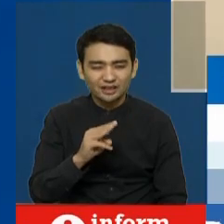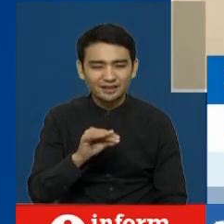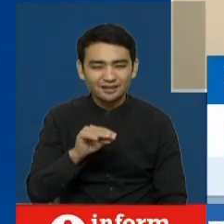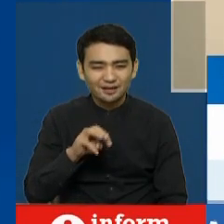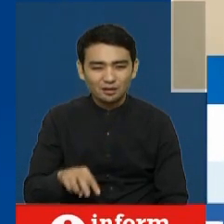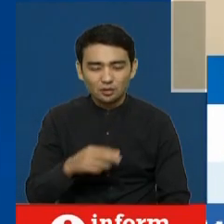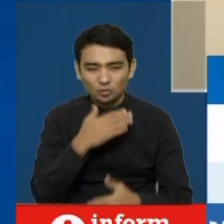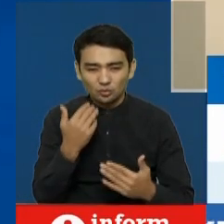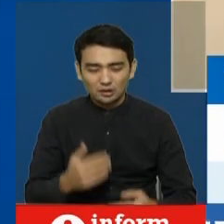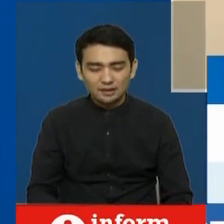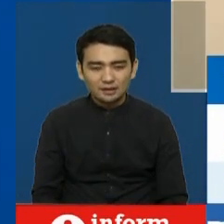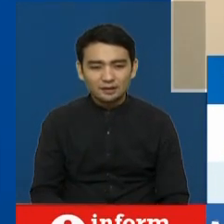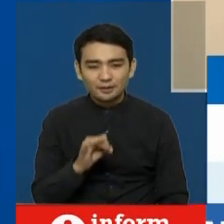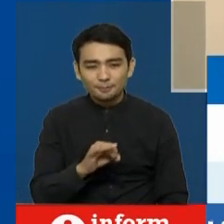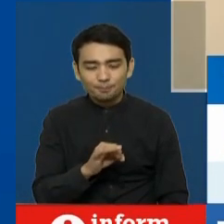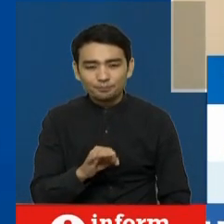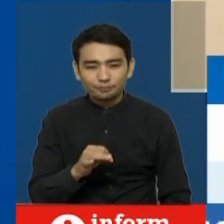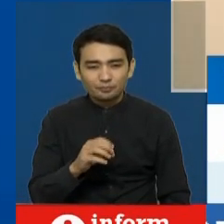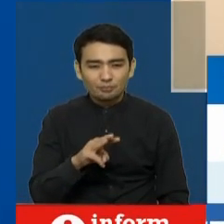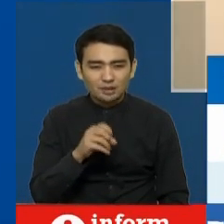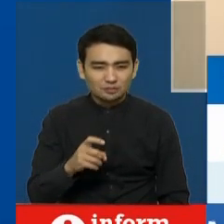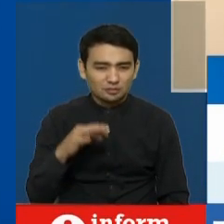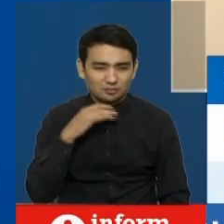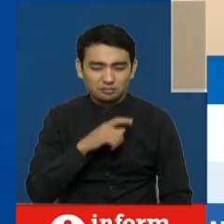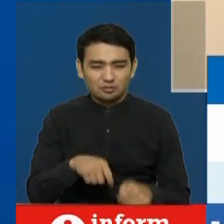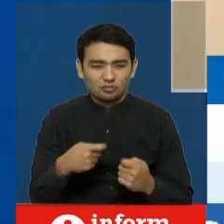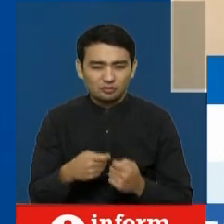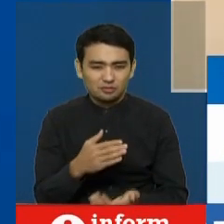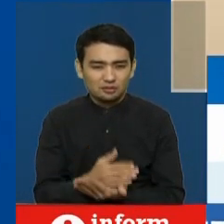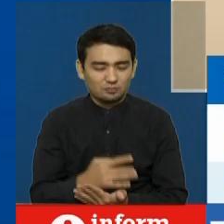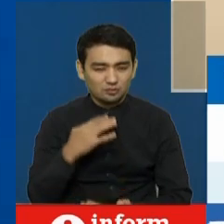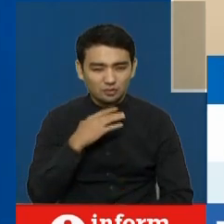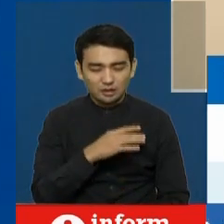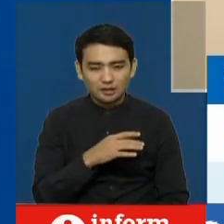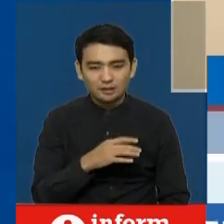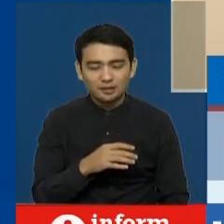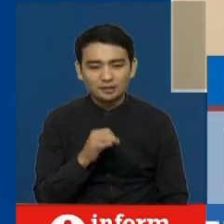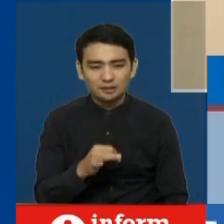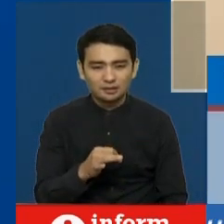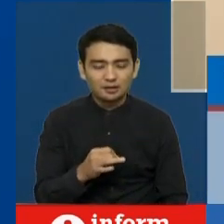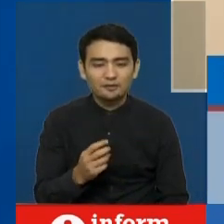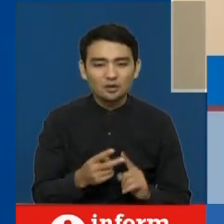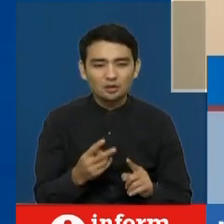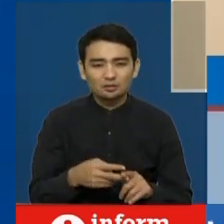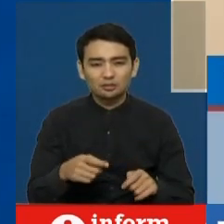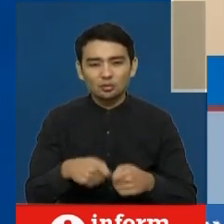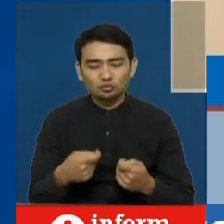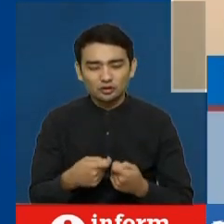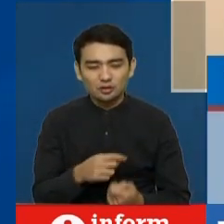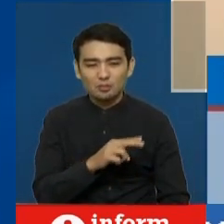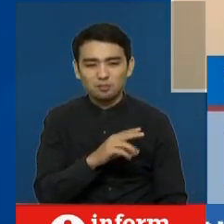заселения максимального количества постояльцев, так скажем. Во-вторых, это нарушение